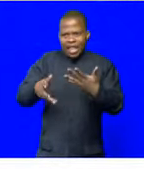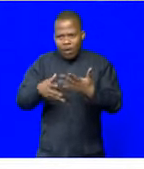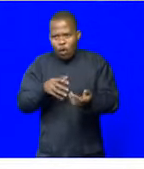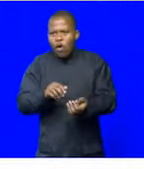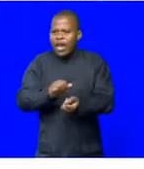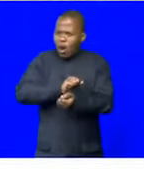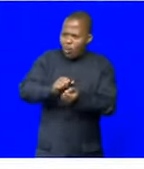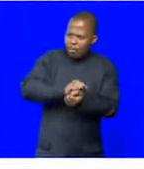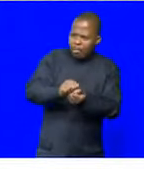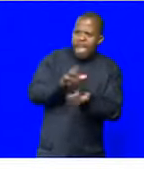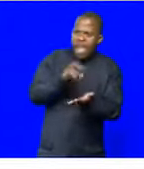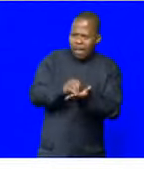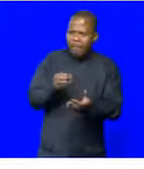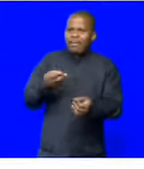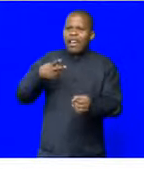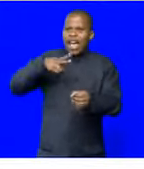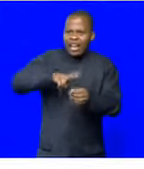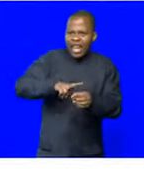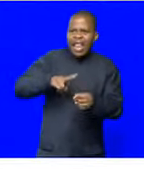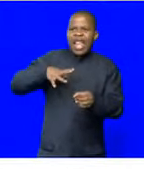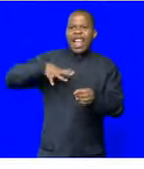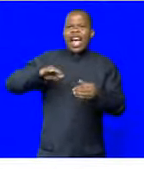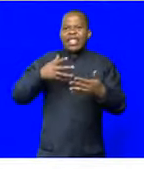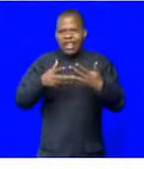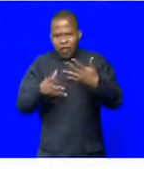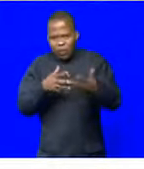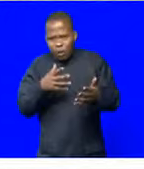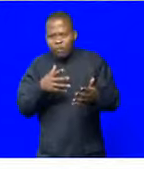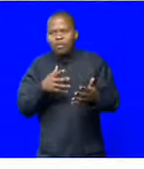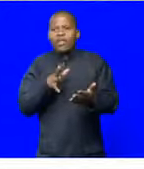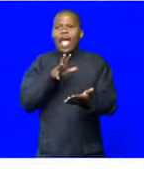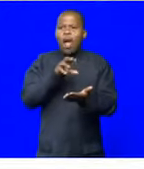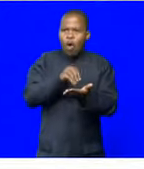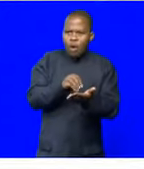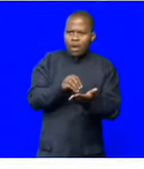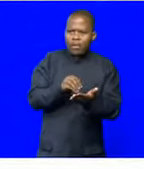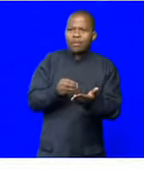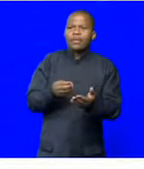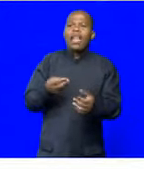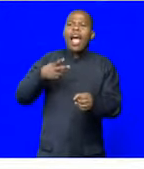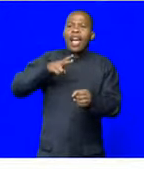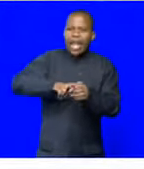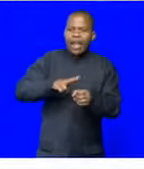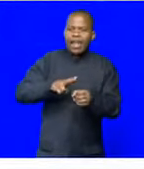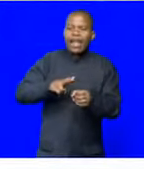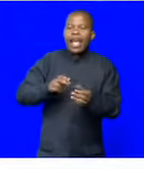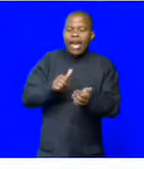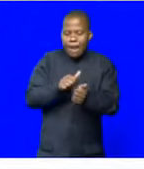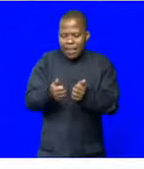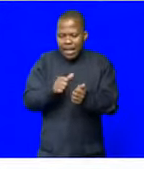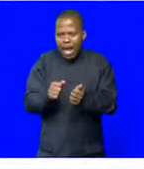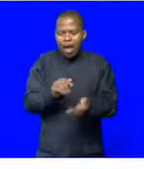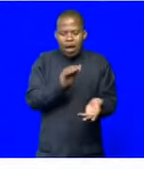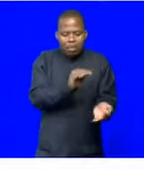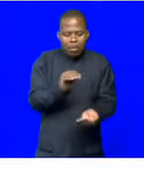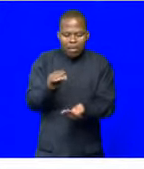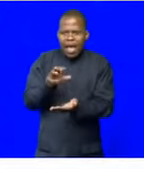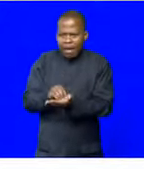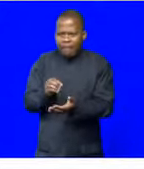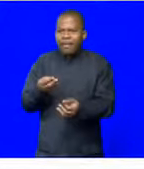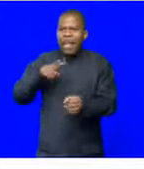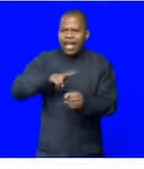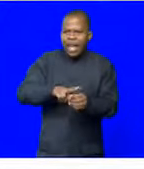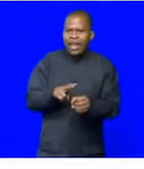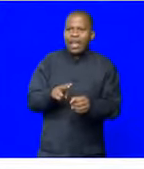tekugeza tekwasha tinto tekugceba nje tonke talabantwana sabatholela namagogo gembila nekudla. Lo mphana la ngibethe